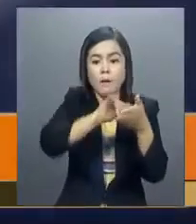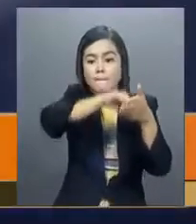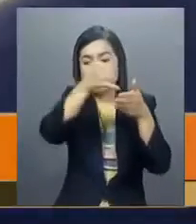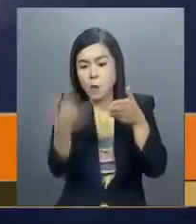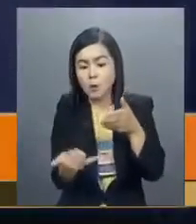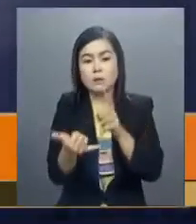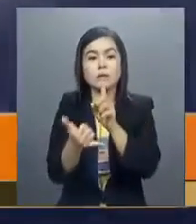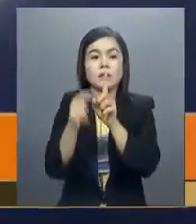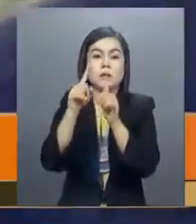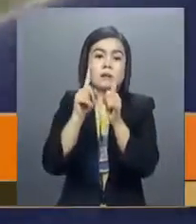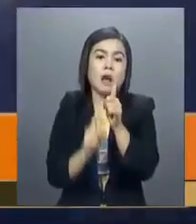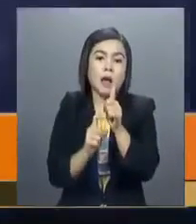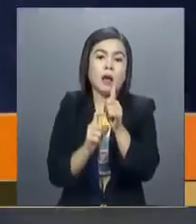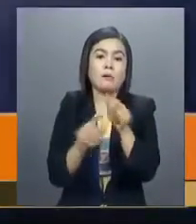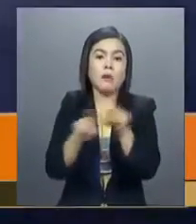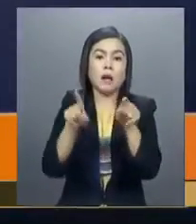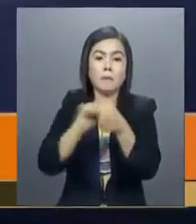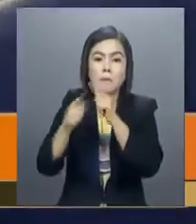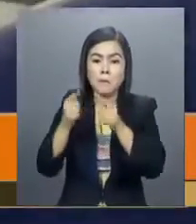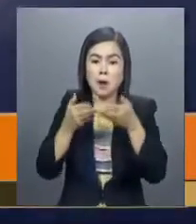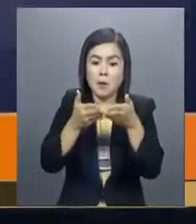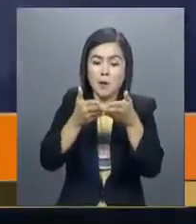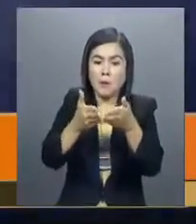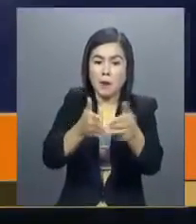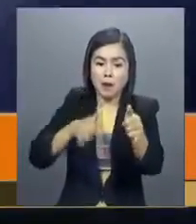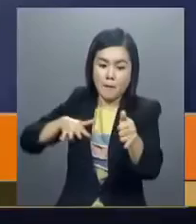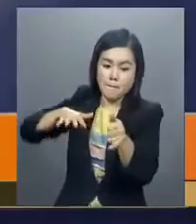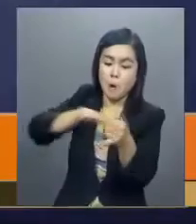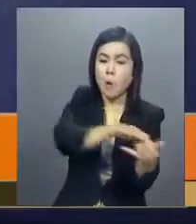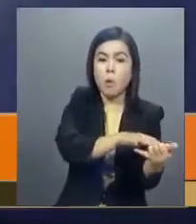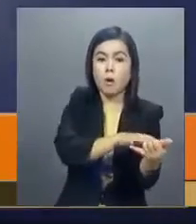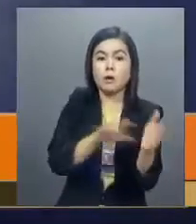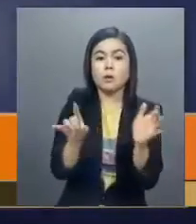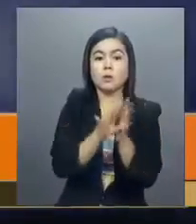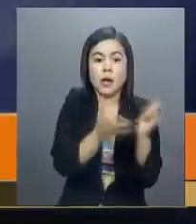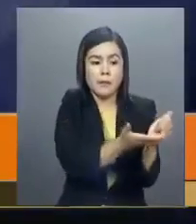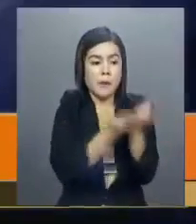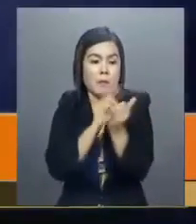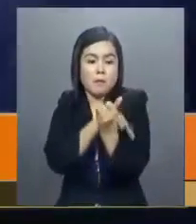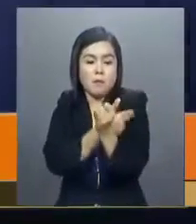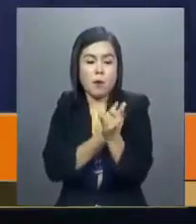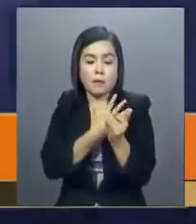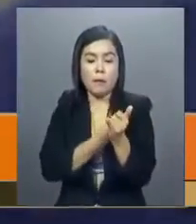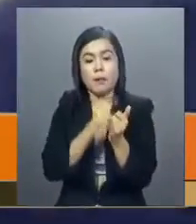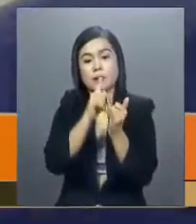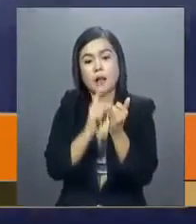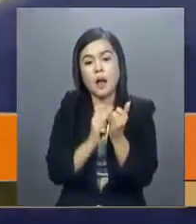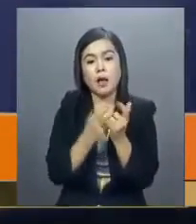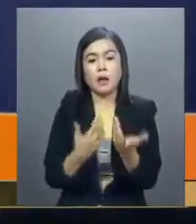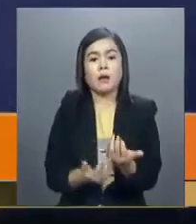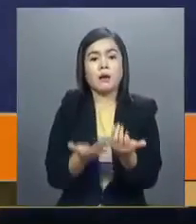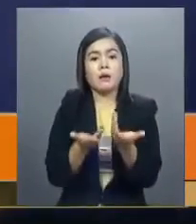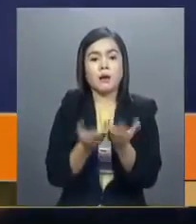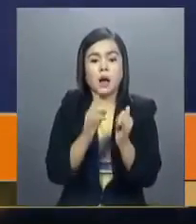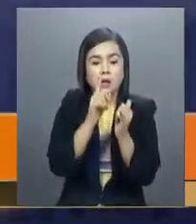การก่อนจะถูกเจ็ตสกีอีกคันที่ขี่ตามหลังมาชนจนได้รับบาดเจ็บก่อนจะไปเสียชีวิตที่โรงพยาบาลนะครับจากความสูญเสียในครั้งนี้ทำให้บุค